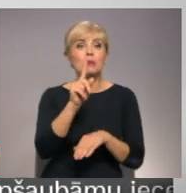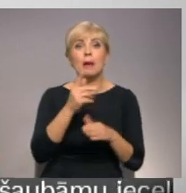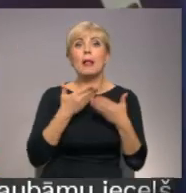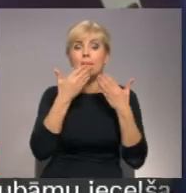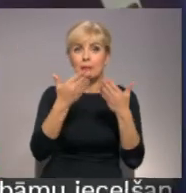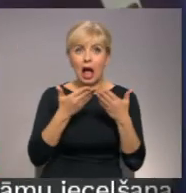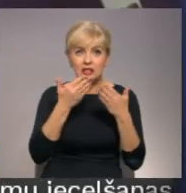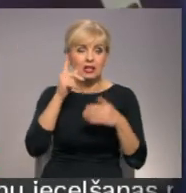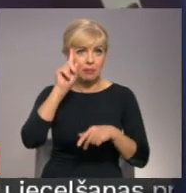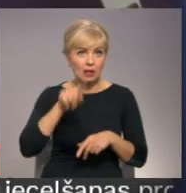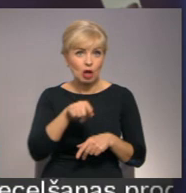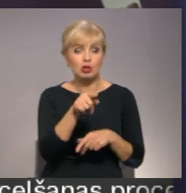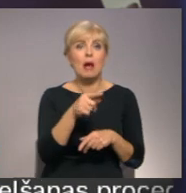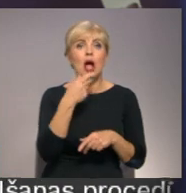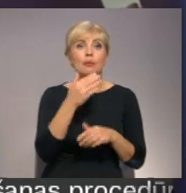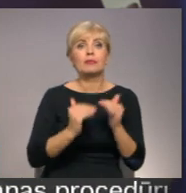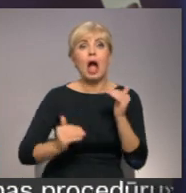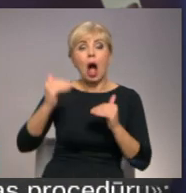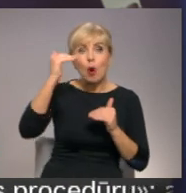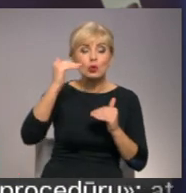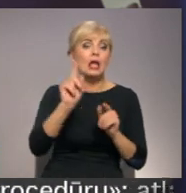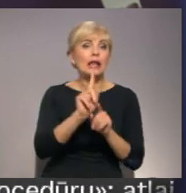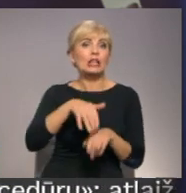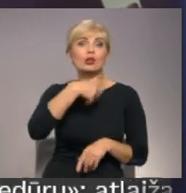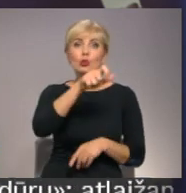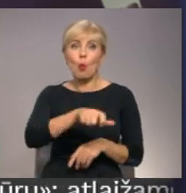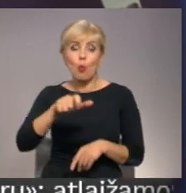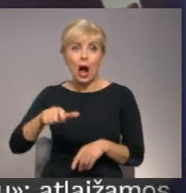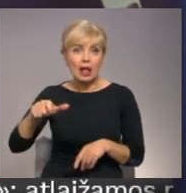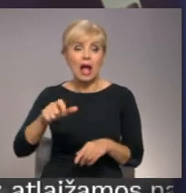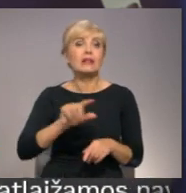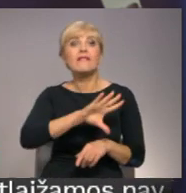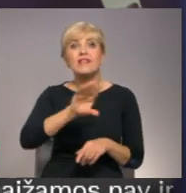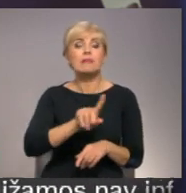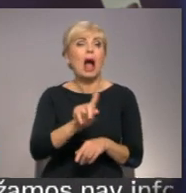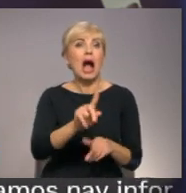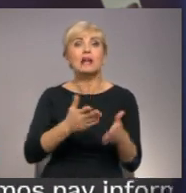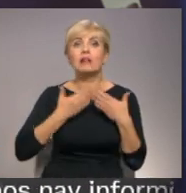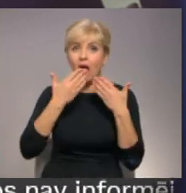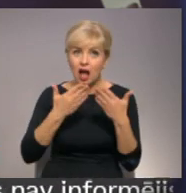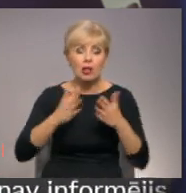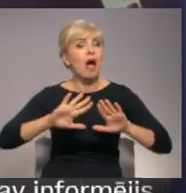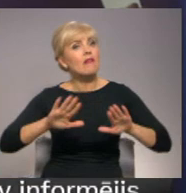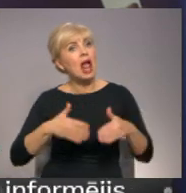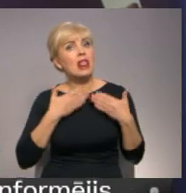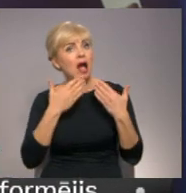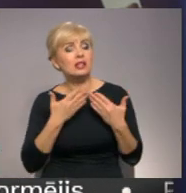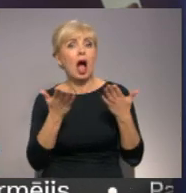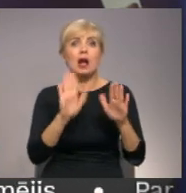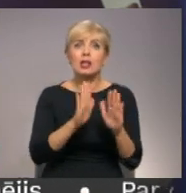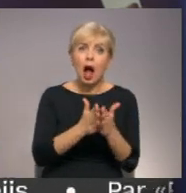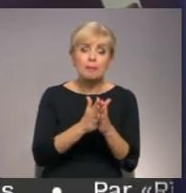prasmē. Skaidri redzams, ka augstāks sasniegums ir tiem skolēniem, kas vispār lasa. Vai viņi lasa grāmatas, vai viņi